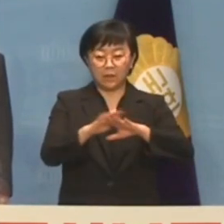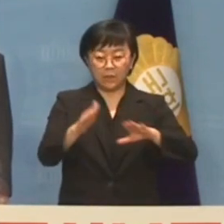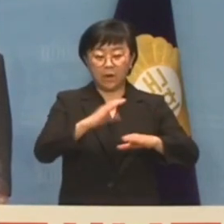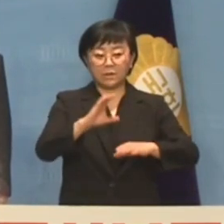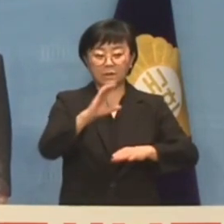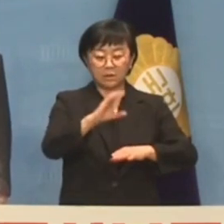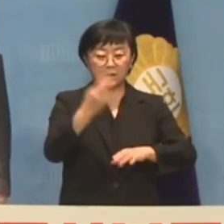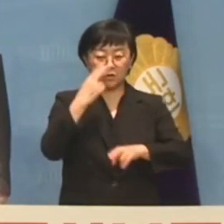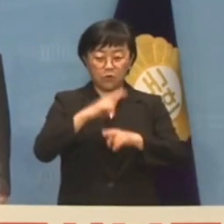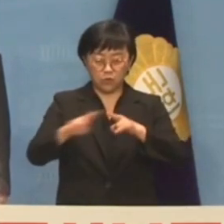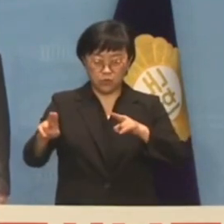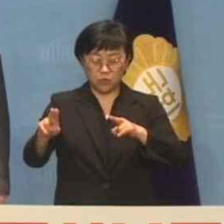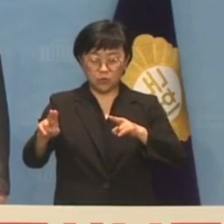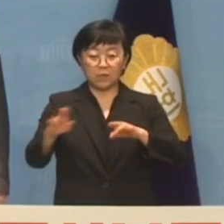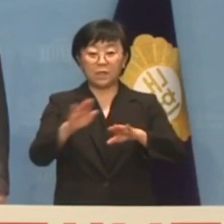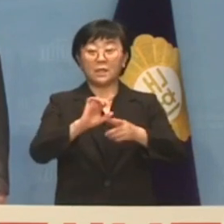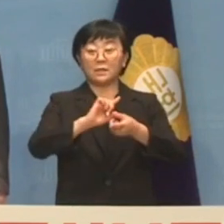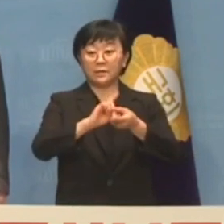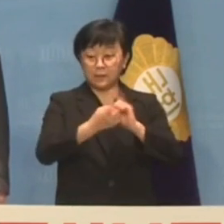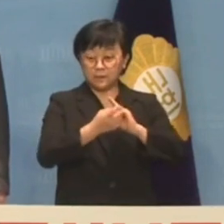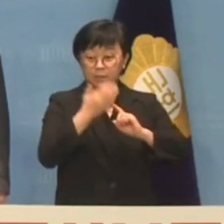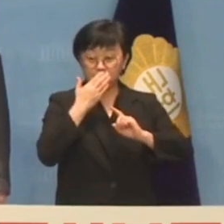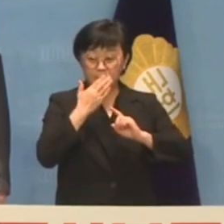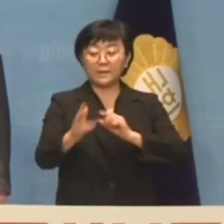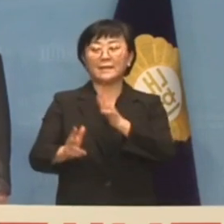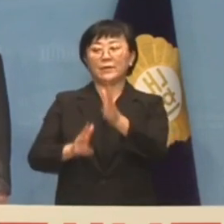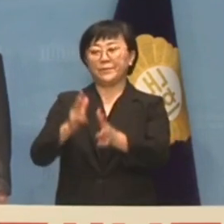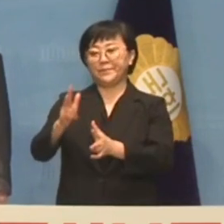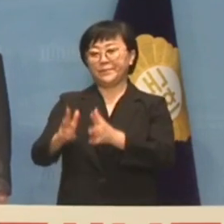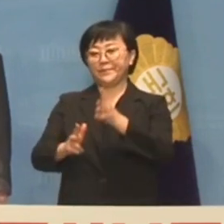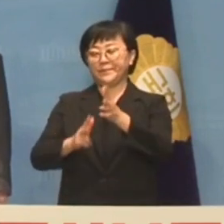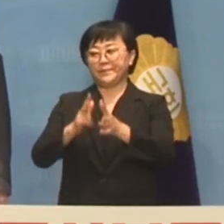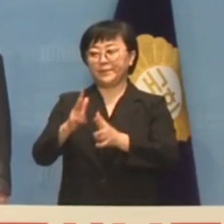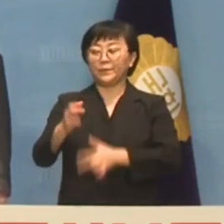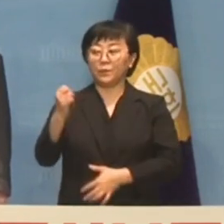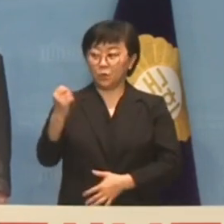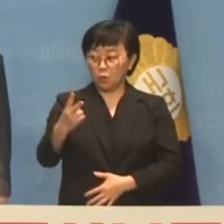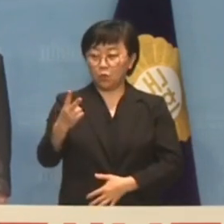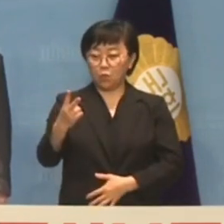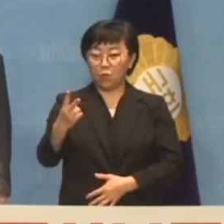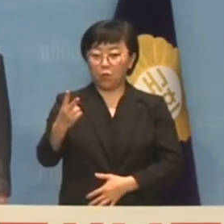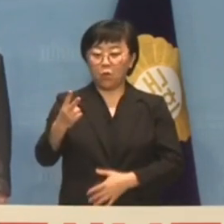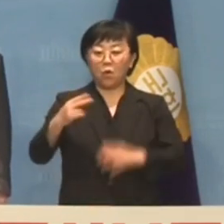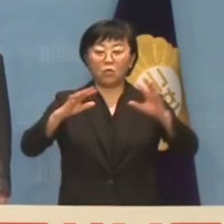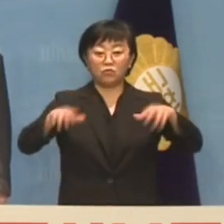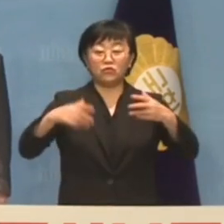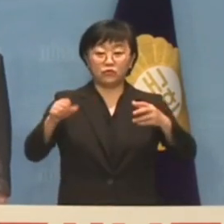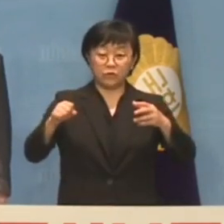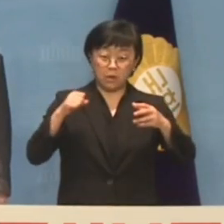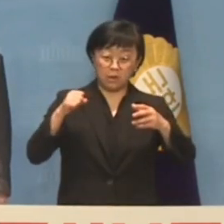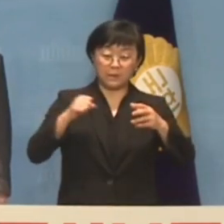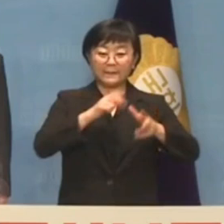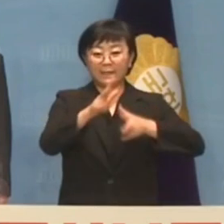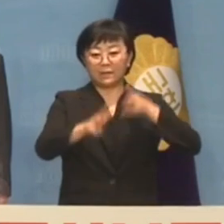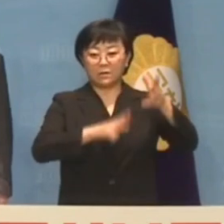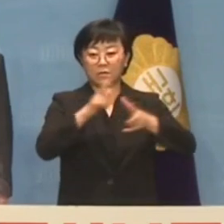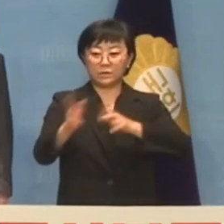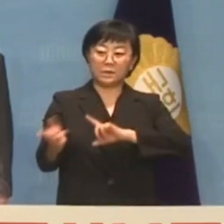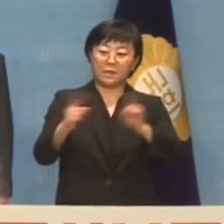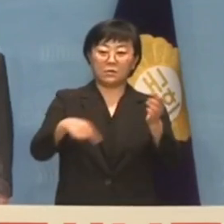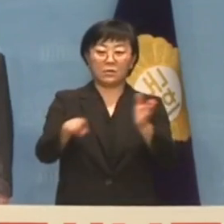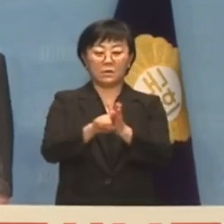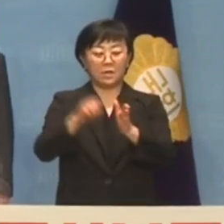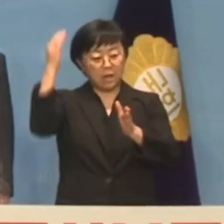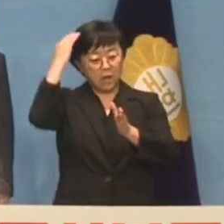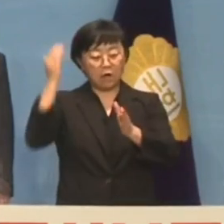석탄과 석유를 대체하는 가장 유력한 산업이기도 하고요. 또 한편으로 그 풍력 산업의 활성화를 통해서